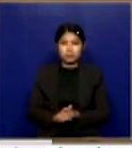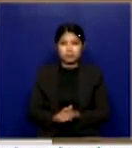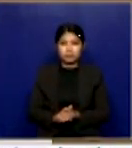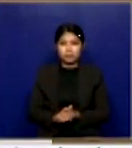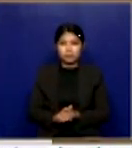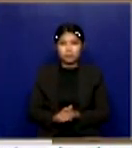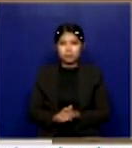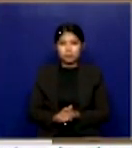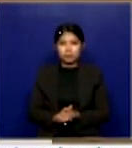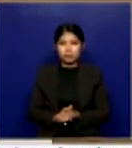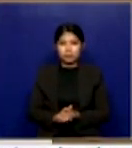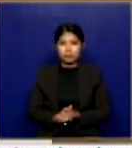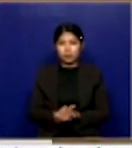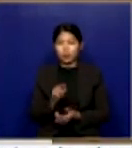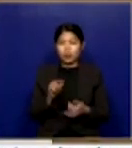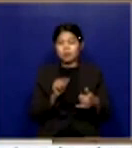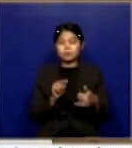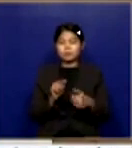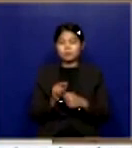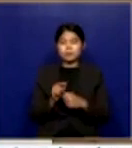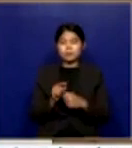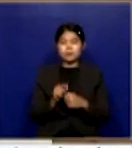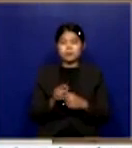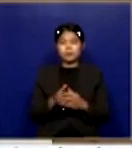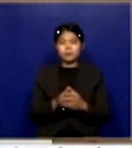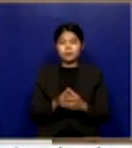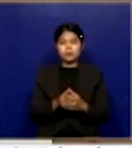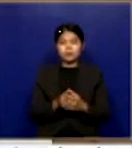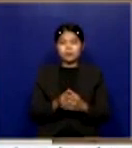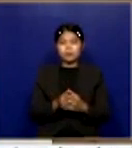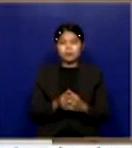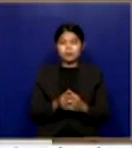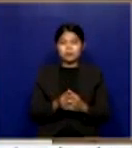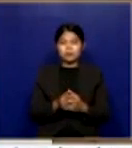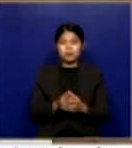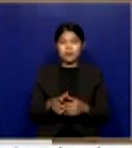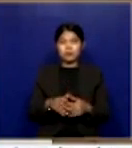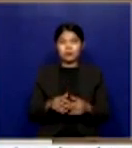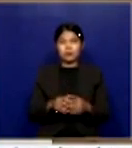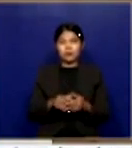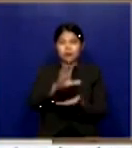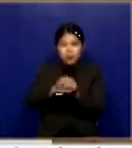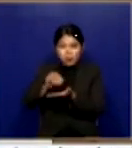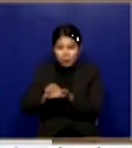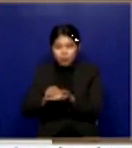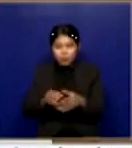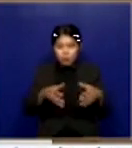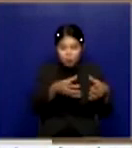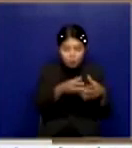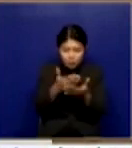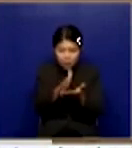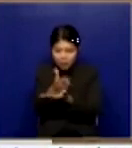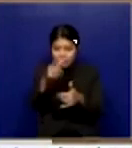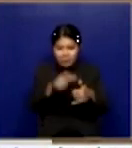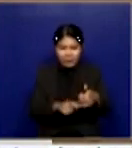แอบมองเค้าจะจัดกูไม่ทั้งหมดอ้ะว่านิสัยของคนเสพโซเชียลนั้นเป็นอย่างไรแต่ละคน